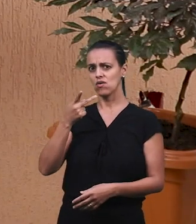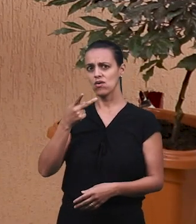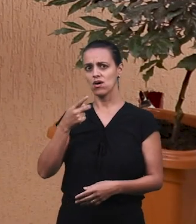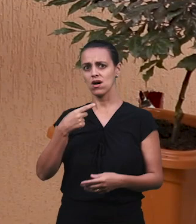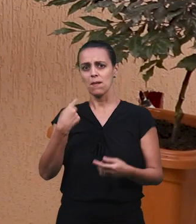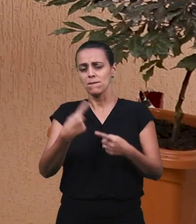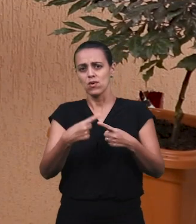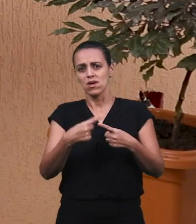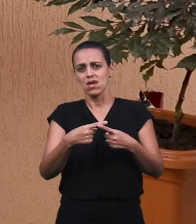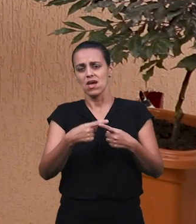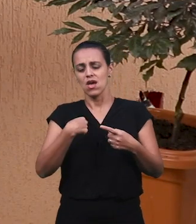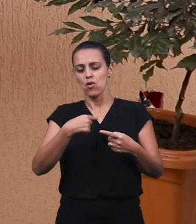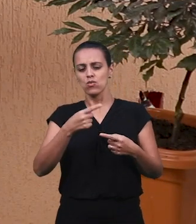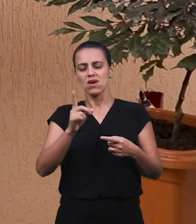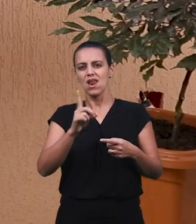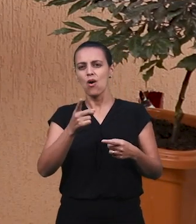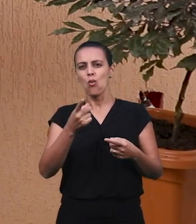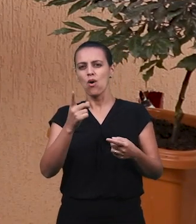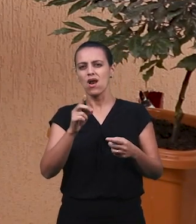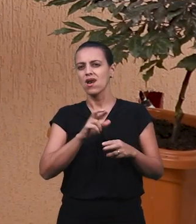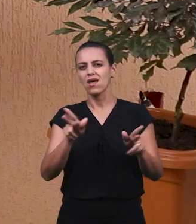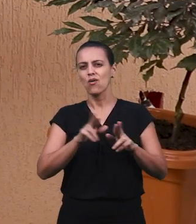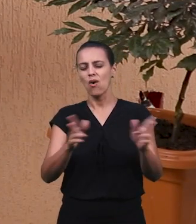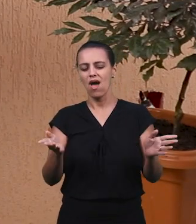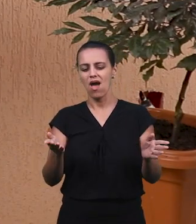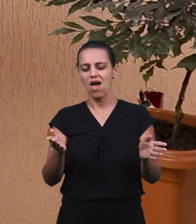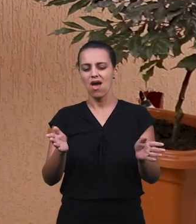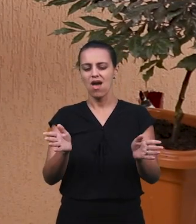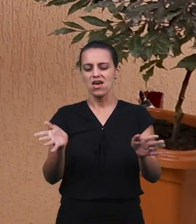pas comme inclusion,